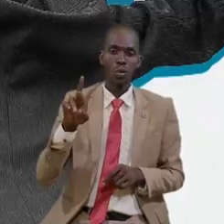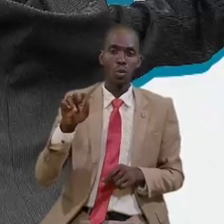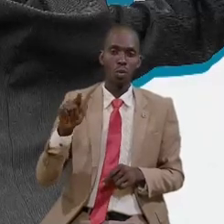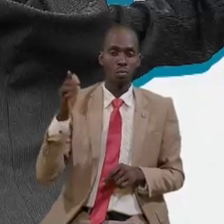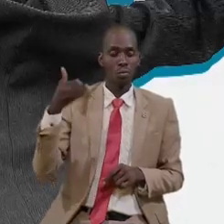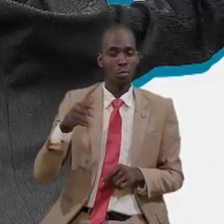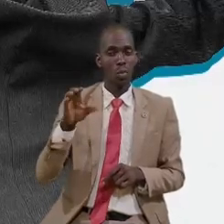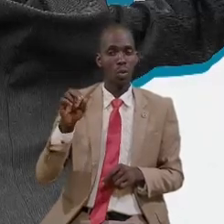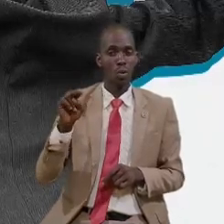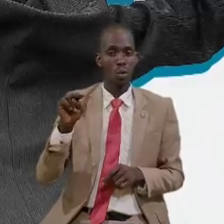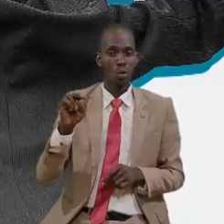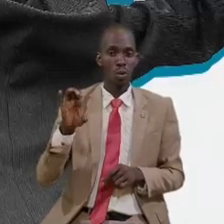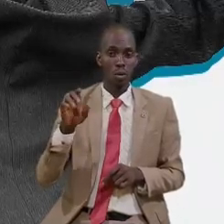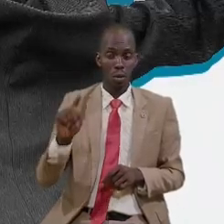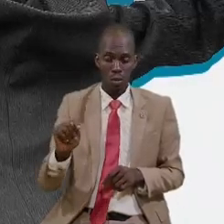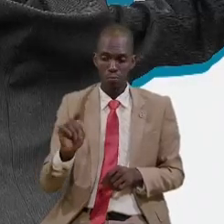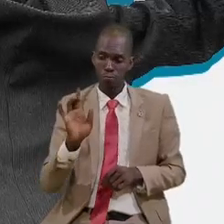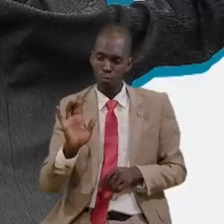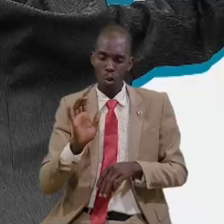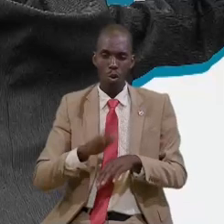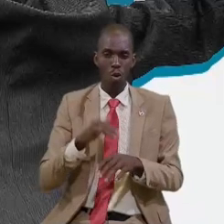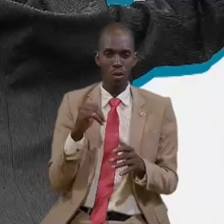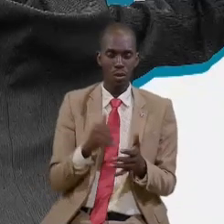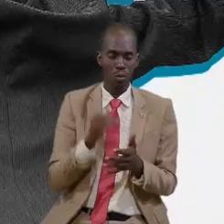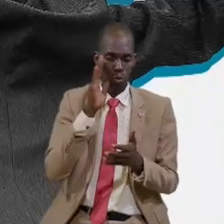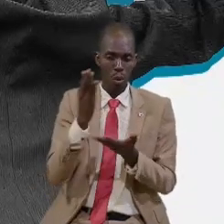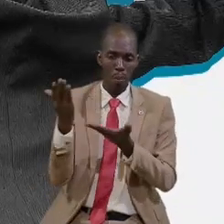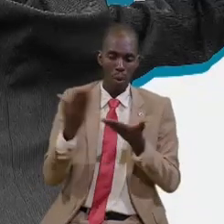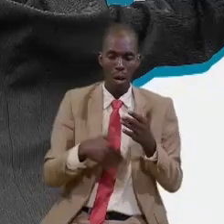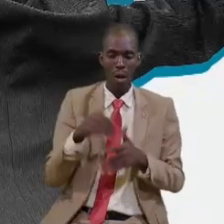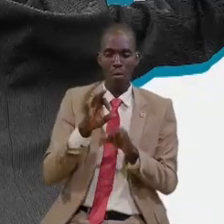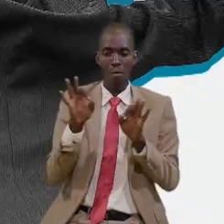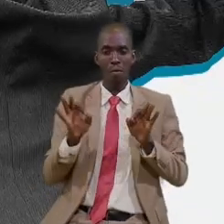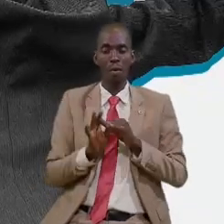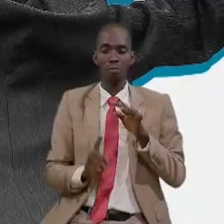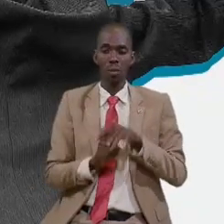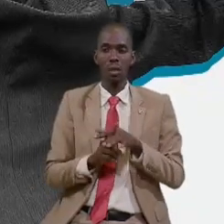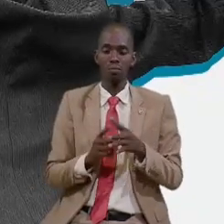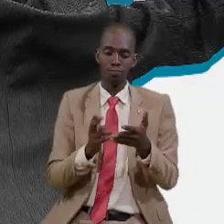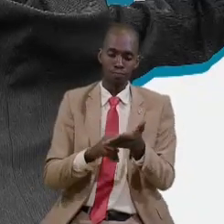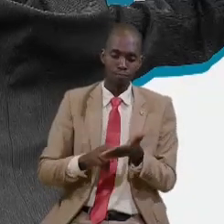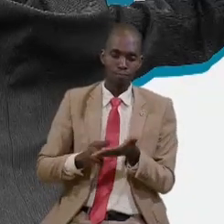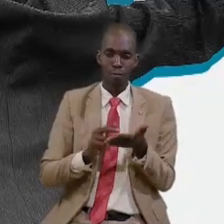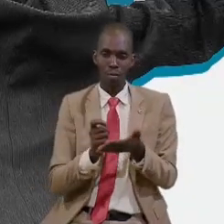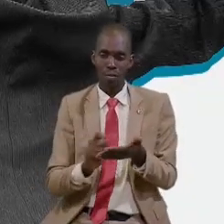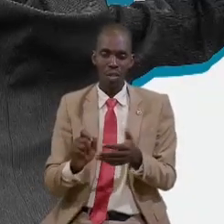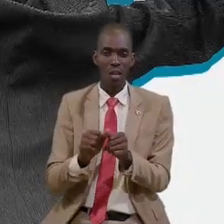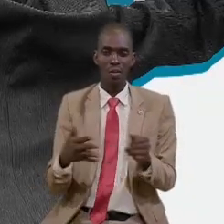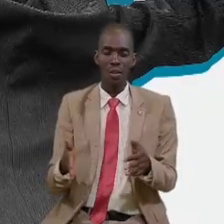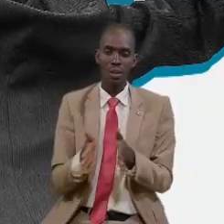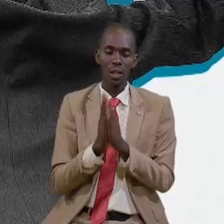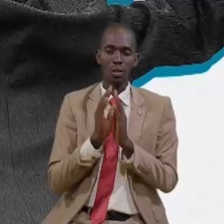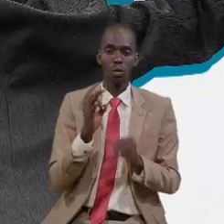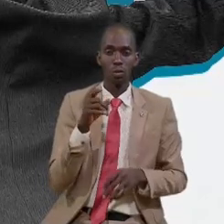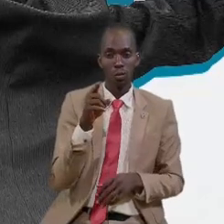la fiche là et soumettez-la. Que ce soit à la radio et à la télé, vous venez de donner votre vie à Christ. Envoyez votre